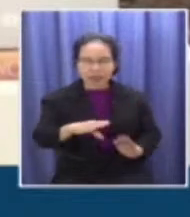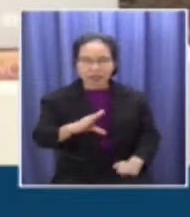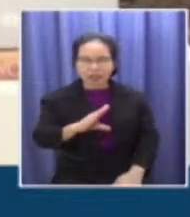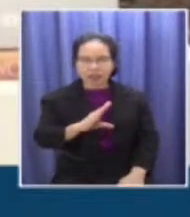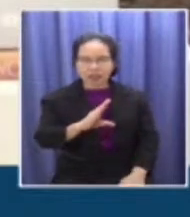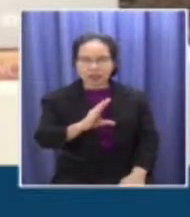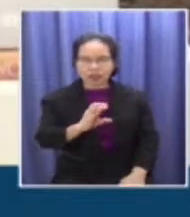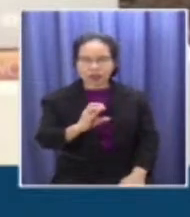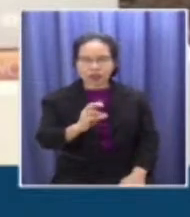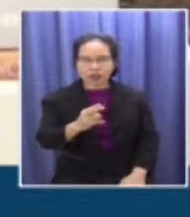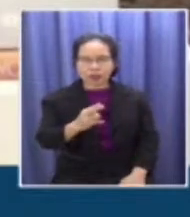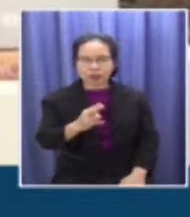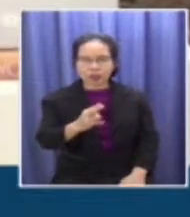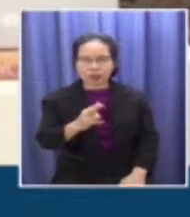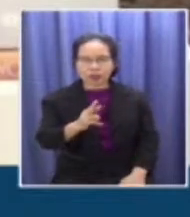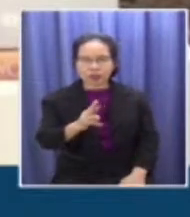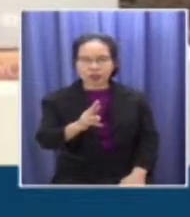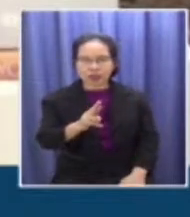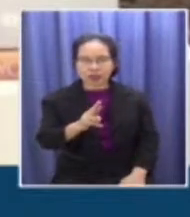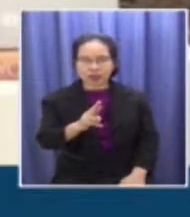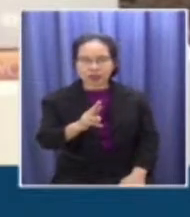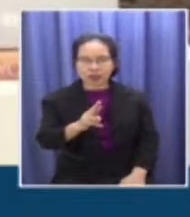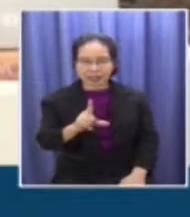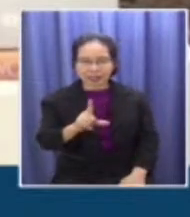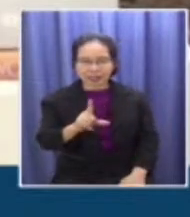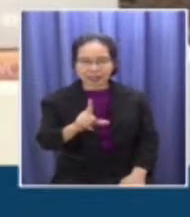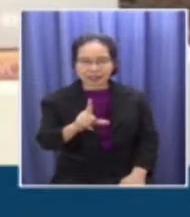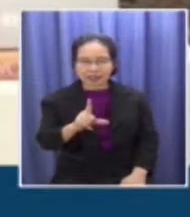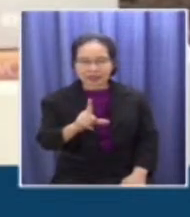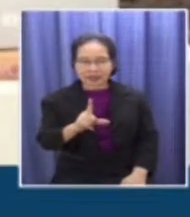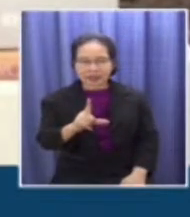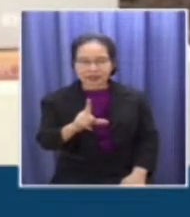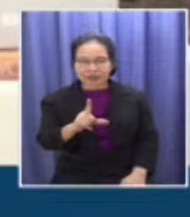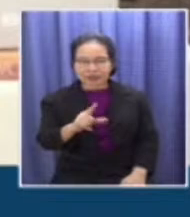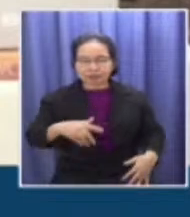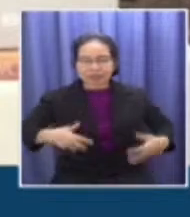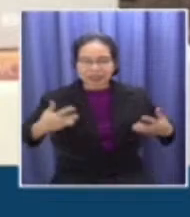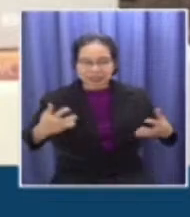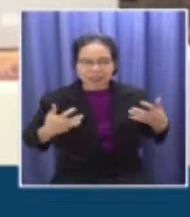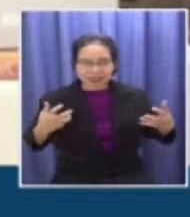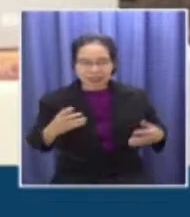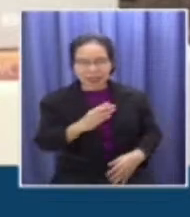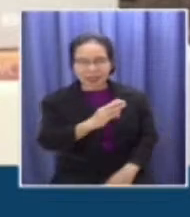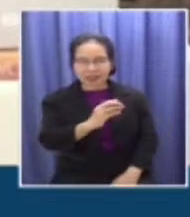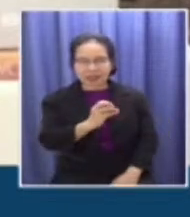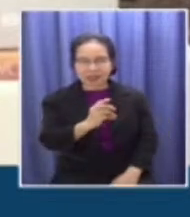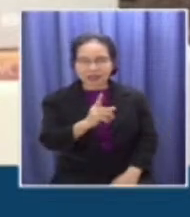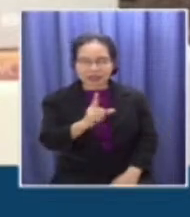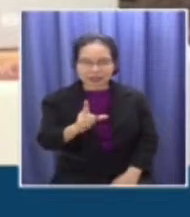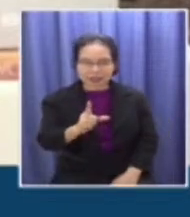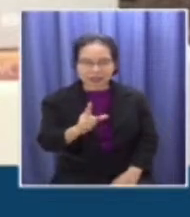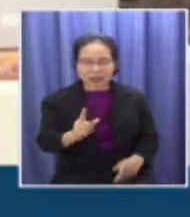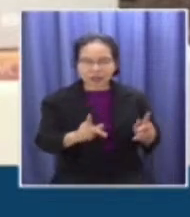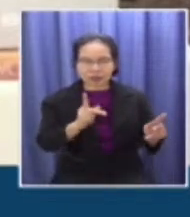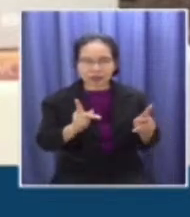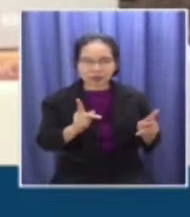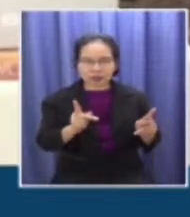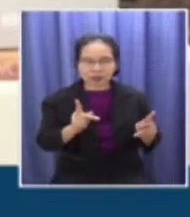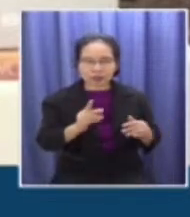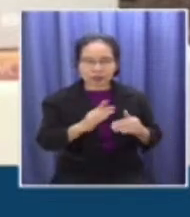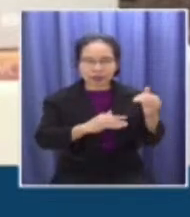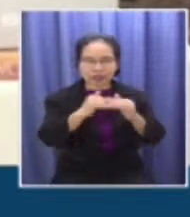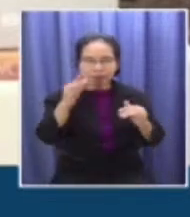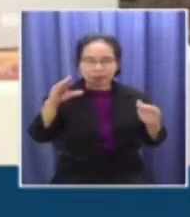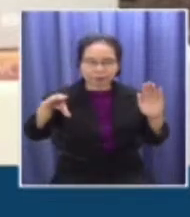betumi so de yama ne ba no na DNA no eya ahyenso de ewo ye ni pedua fa no se